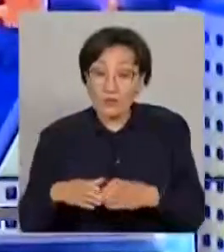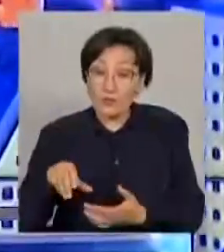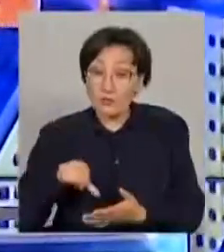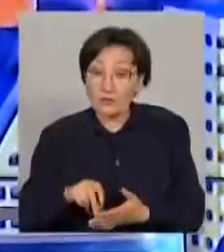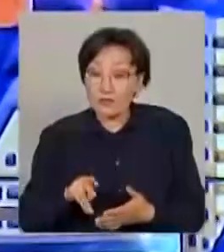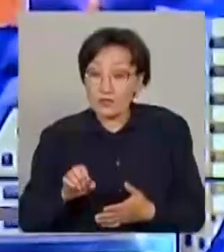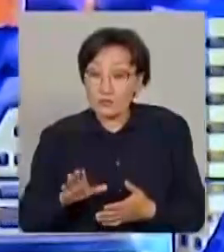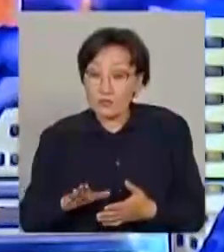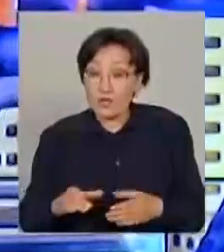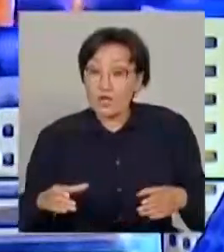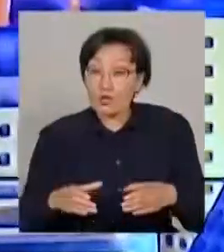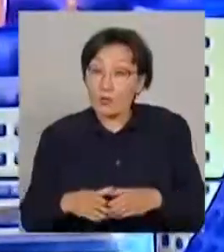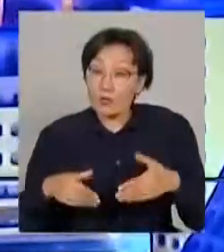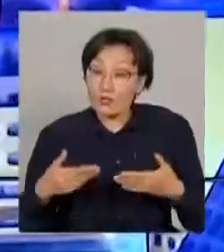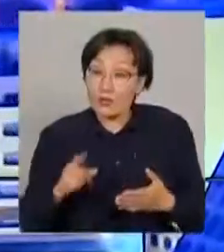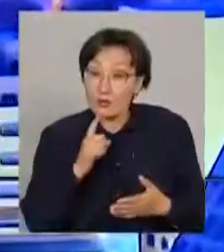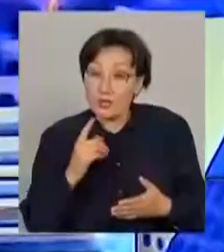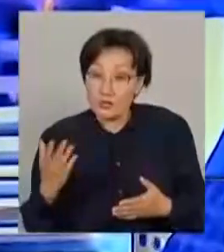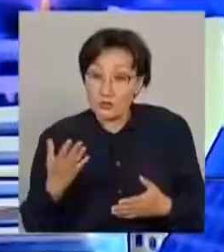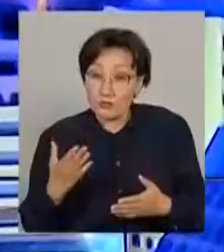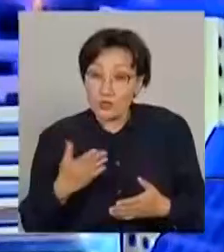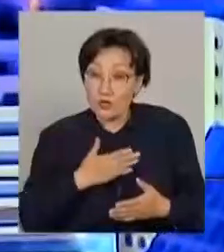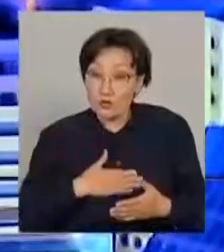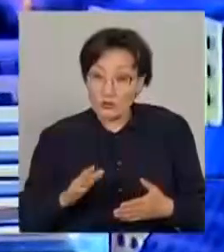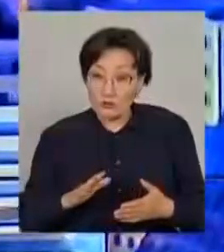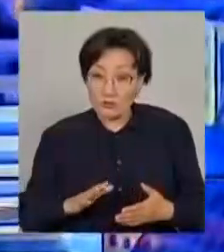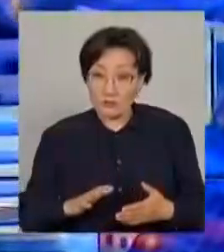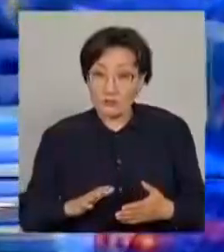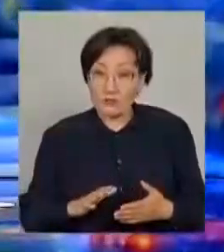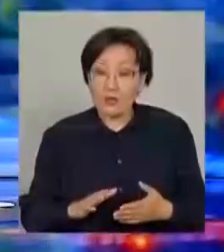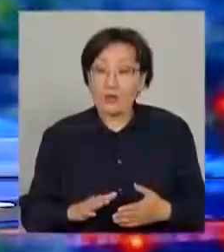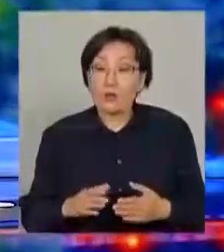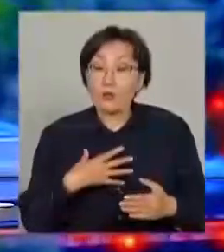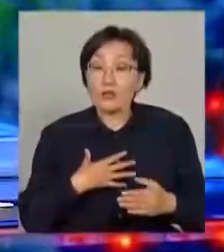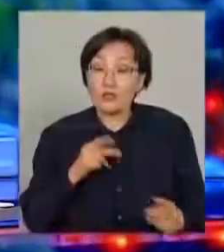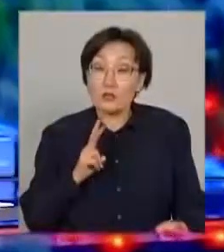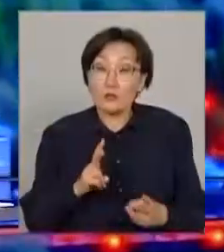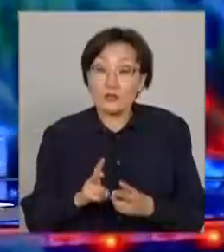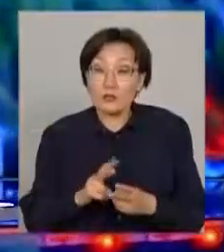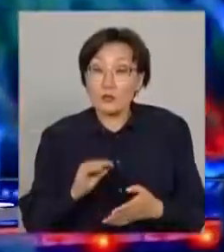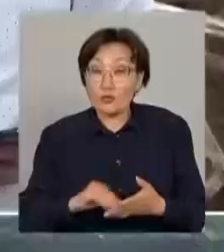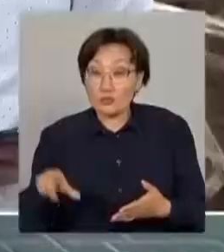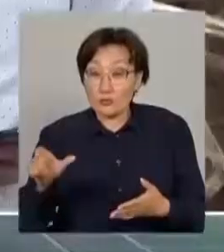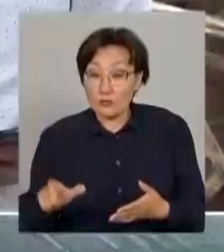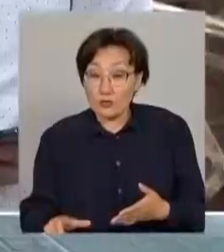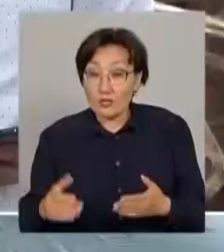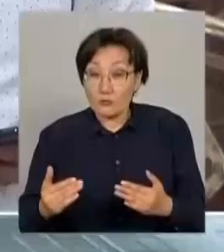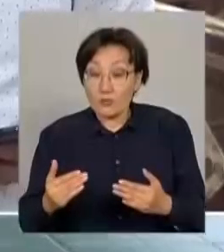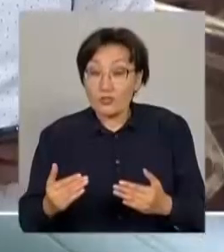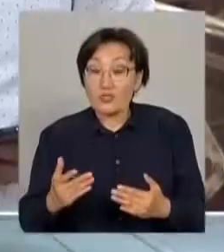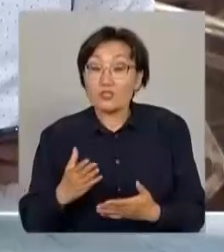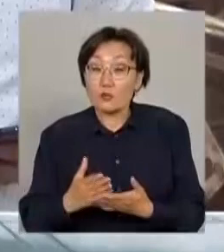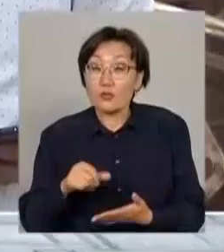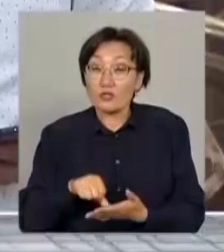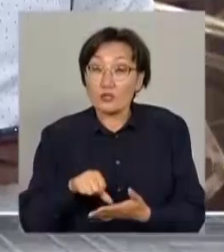Әлихан Смайловтың командасы ұсынған баяндамаға көңілдері толмайды екен. Келелі кездесуде елордалық әріптесім Өмір Серікбекұлы да жүр.